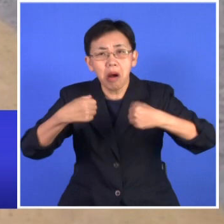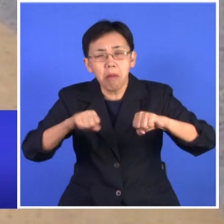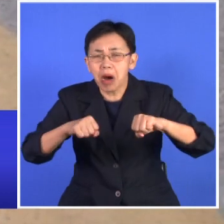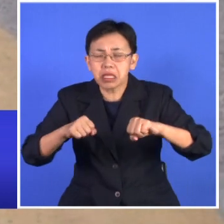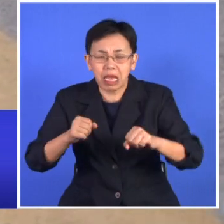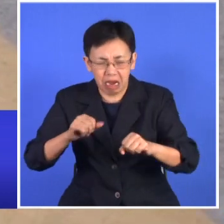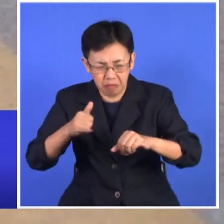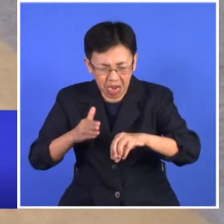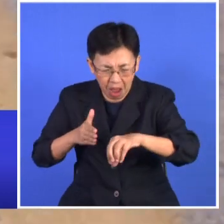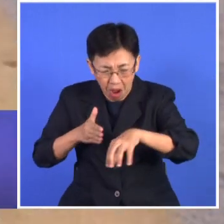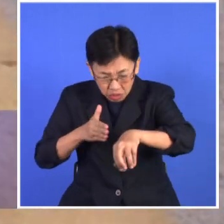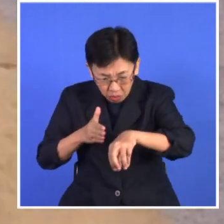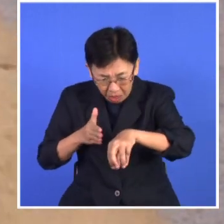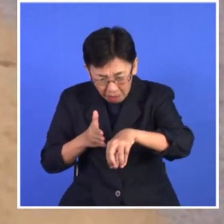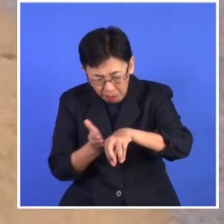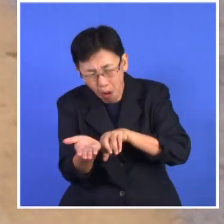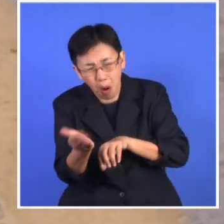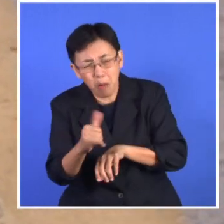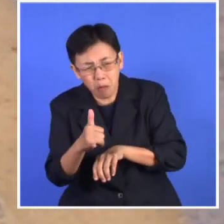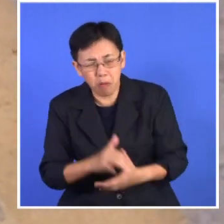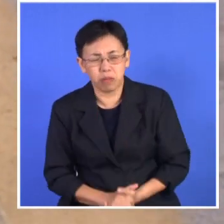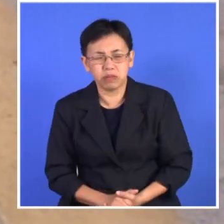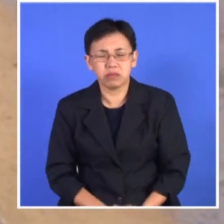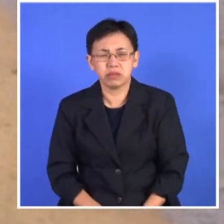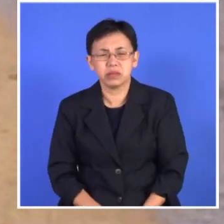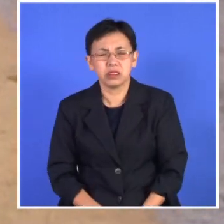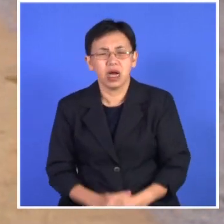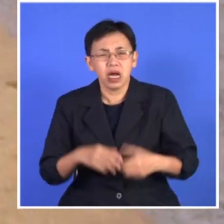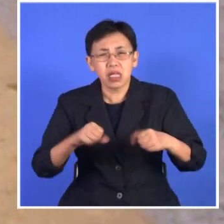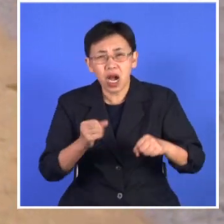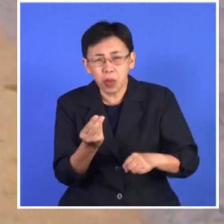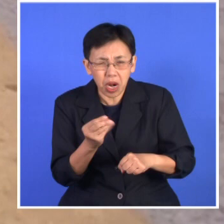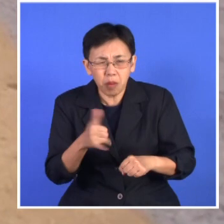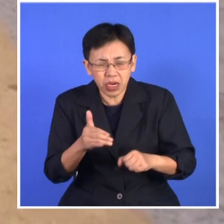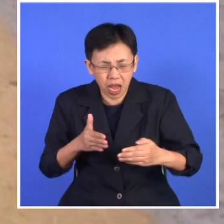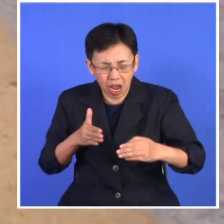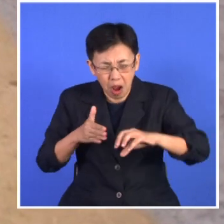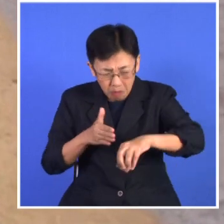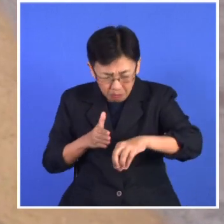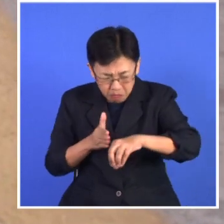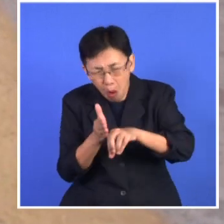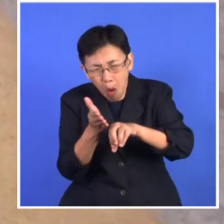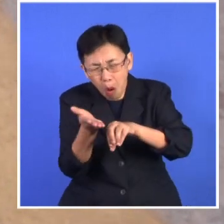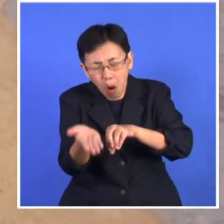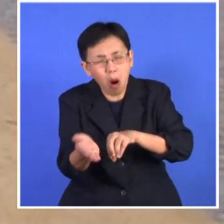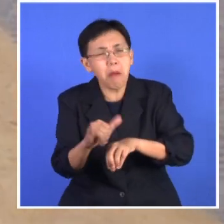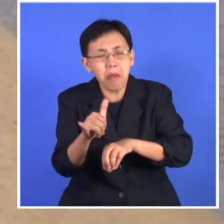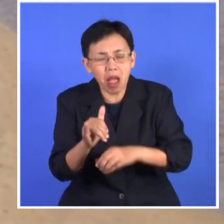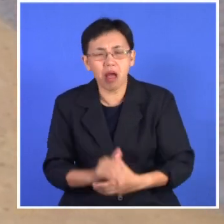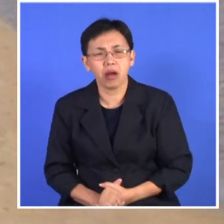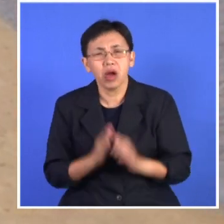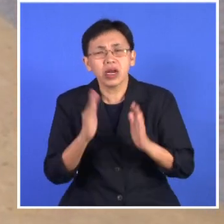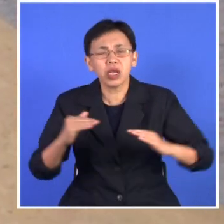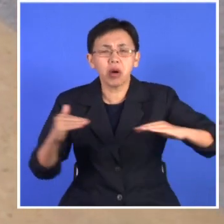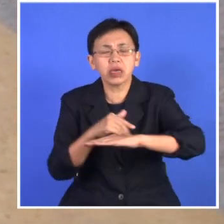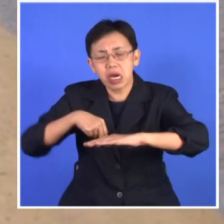คะเนี่ยหรือรถยนต์มันก็ขึกักๆไปแล้วนะคะถ้าขับมาเร็วๆนี่ก็อาจจะนะรถล้มได้แต่นี่คือคนข้ามถนน